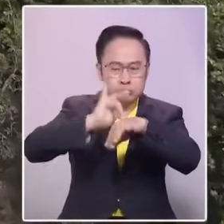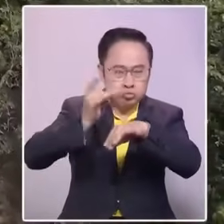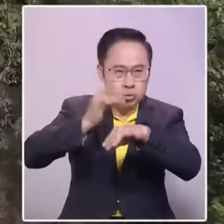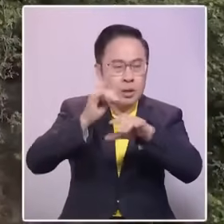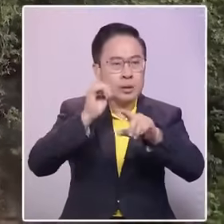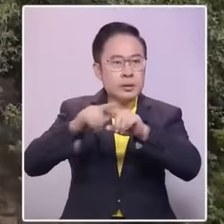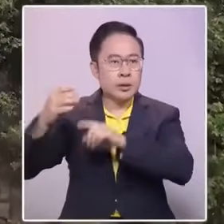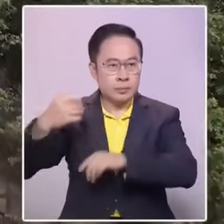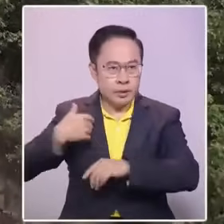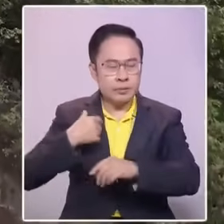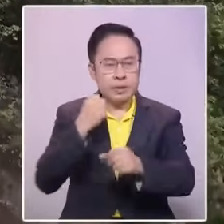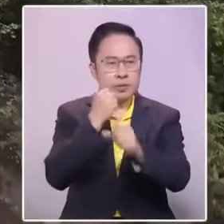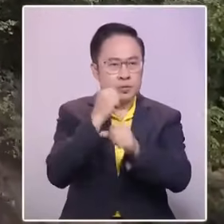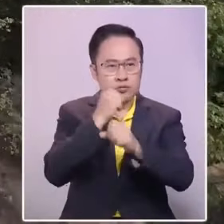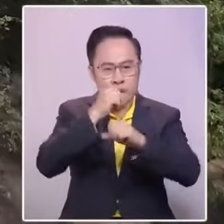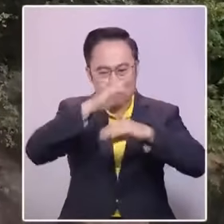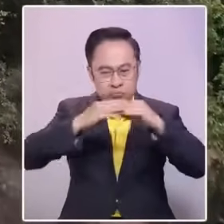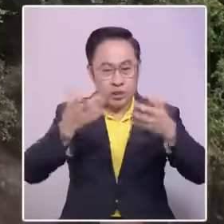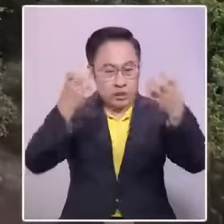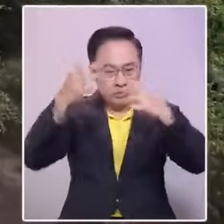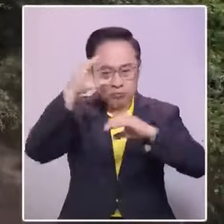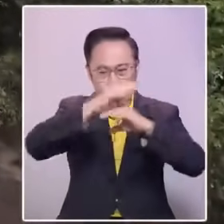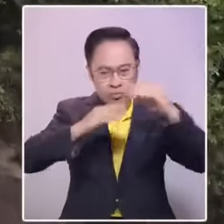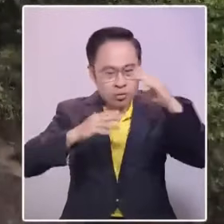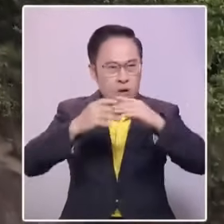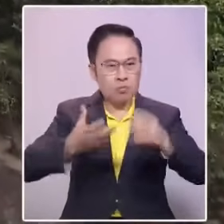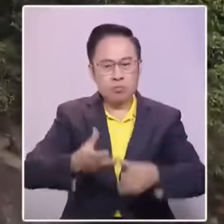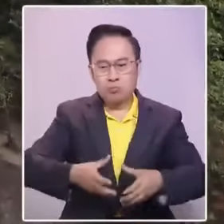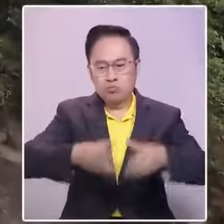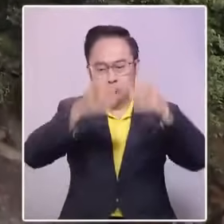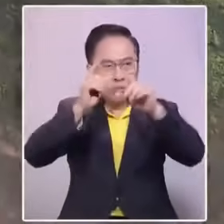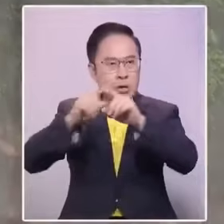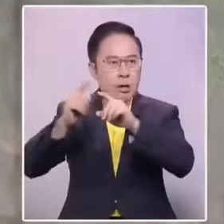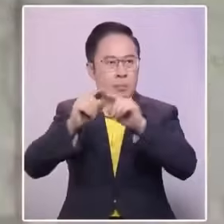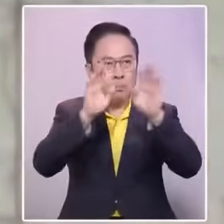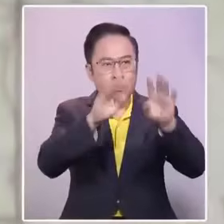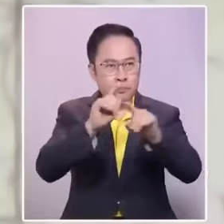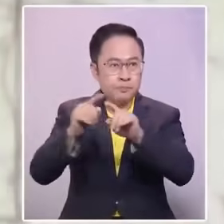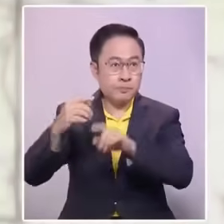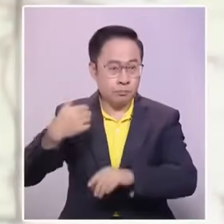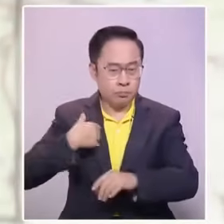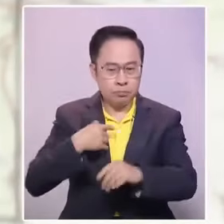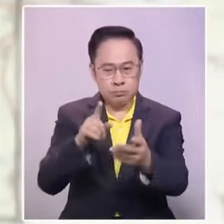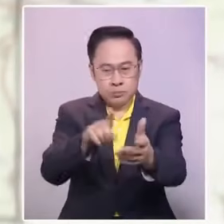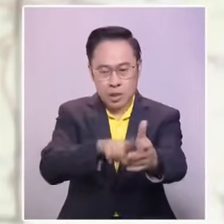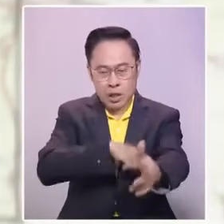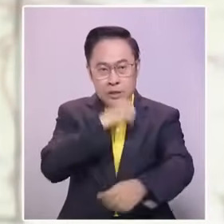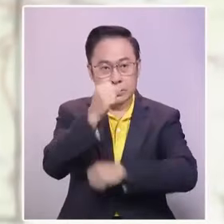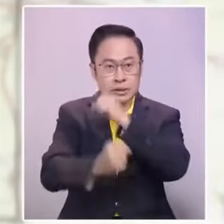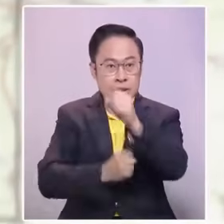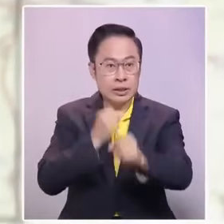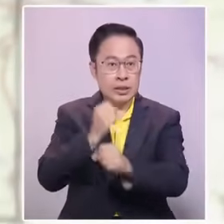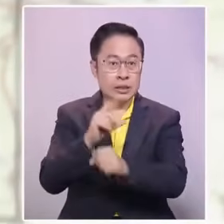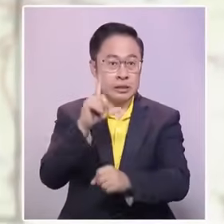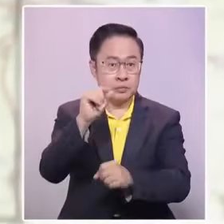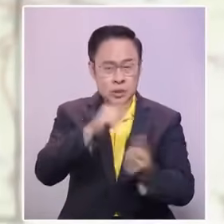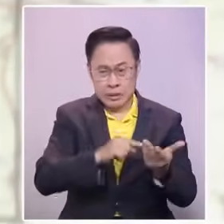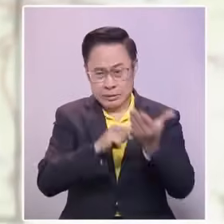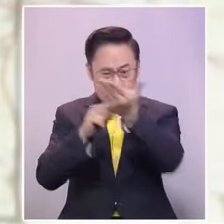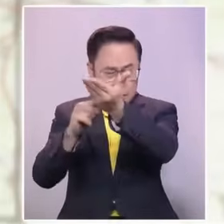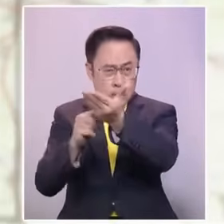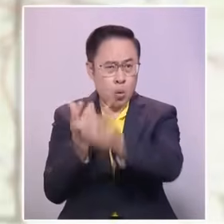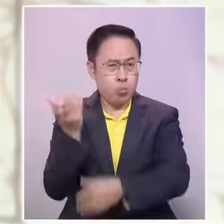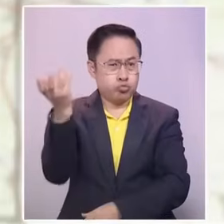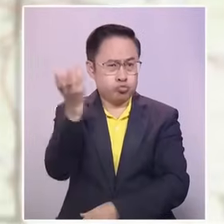ประวัติศาสตร์ 20ปีแห่งการรอคอยเพราะฉะนั้นไม่ให้เฮได้ยังไงนะการผลักดันให้เป็นมรดกโลกแล้วก็ต่อเนื่องจาก